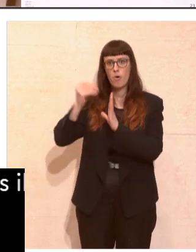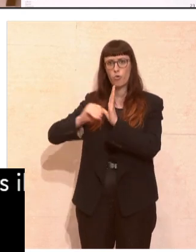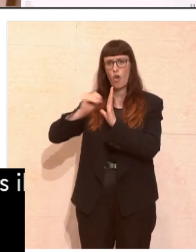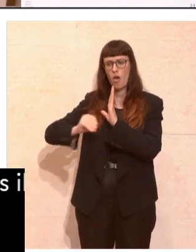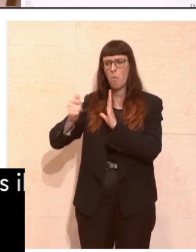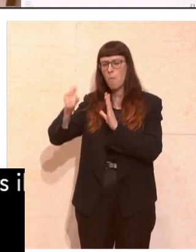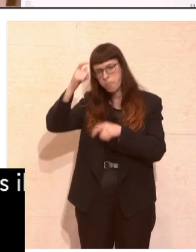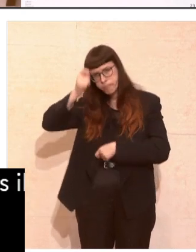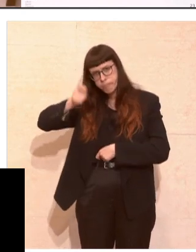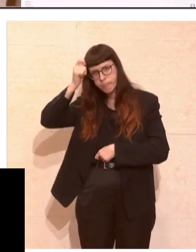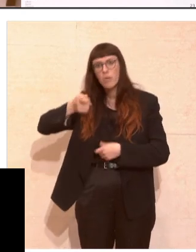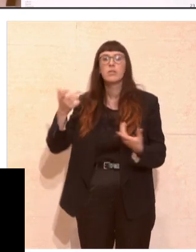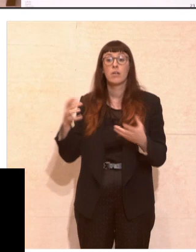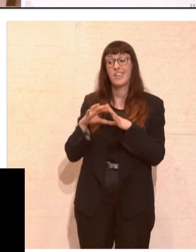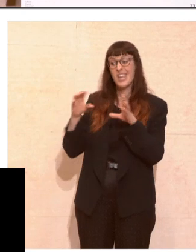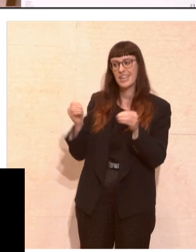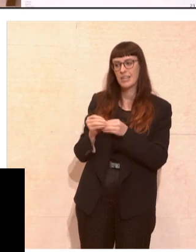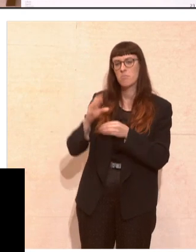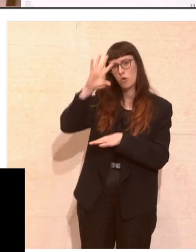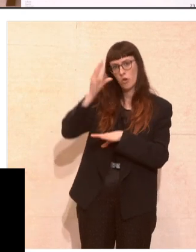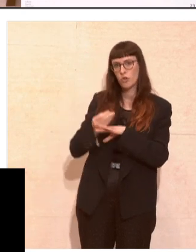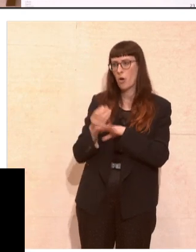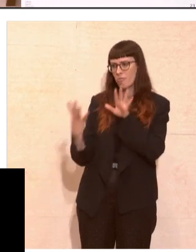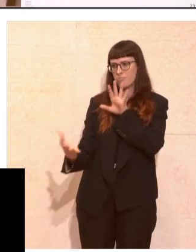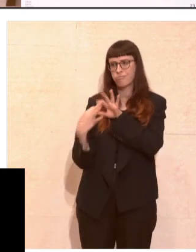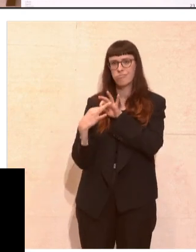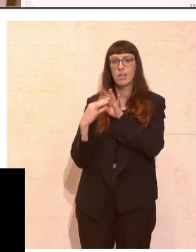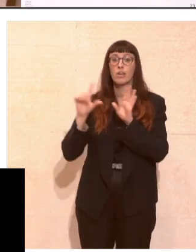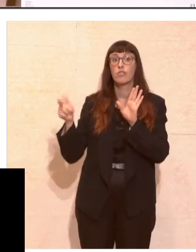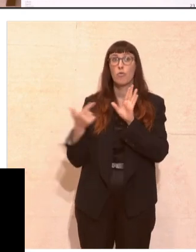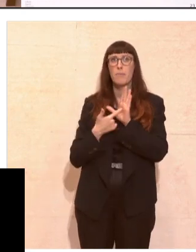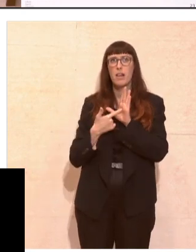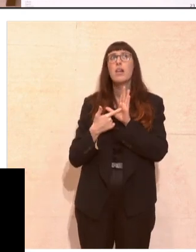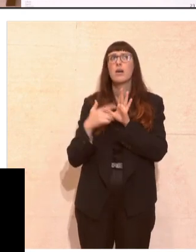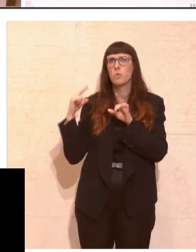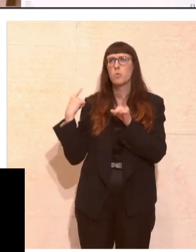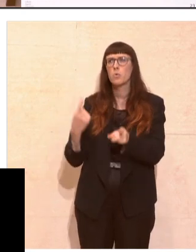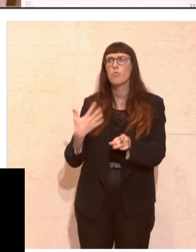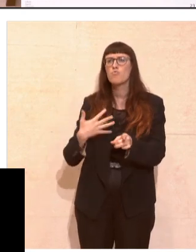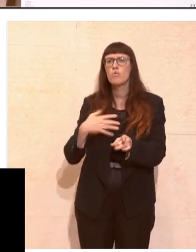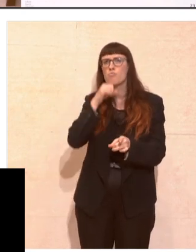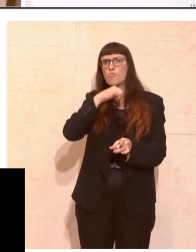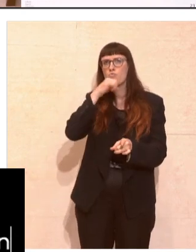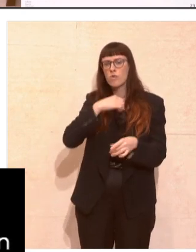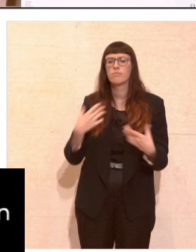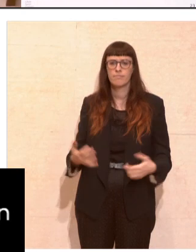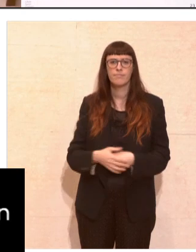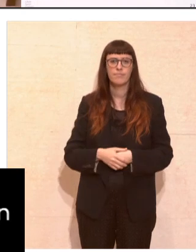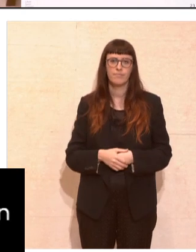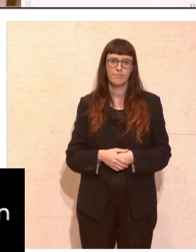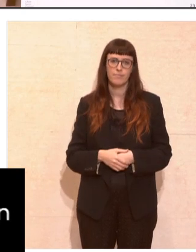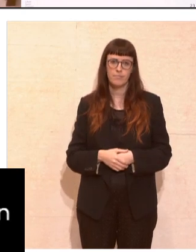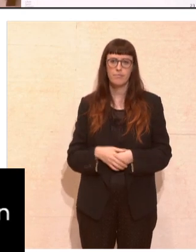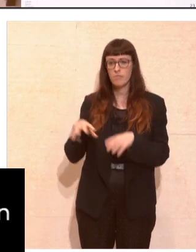équipe que je travaille depuis mon doctorat, depuis l'an 2000, ça ne me rajeunit pas, mais pas ce papier-là, mais plutôt l'équipe